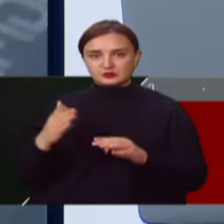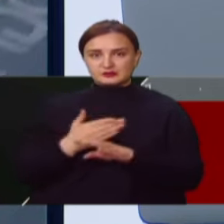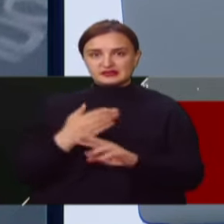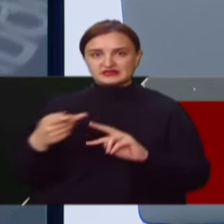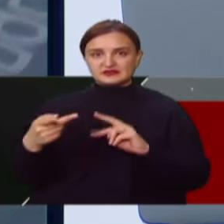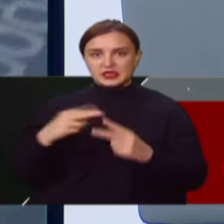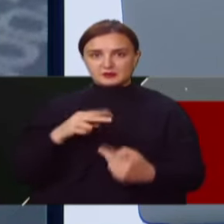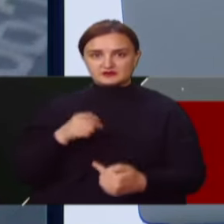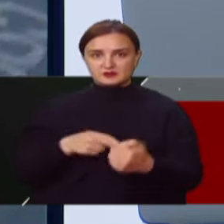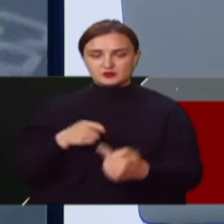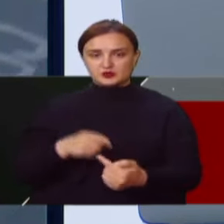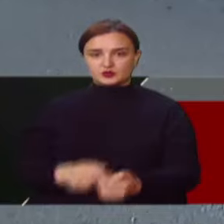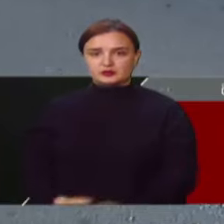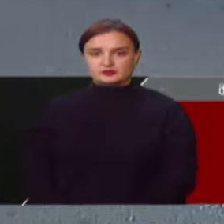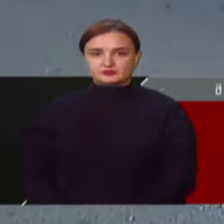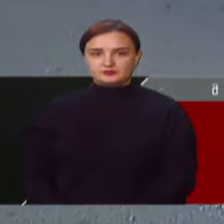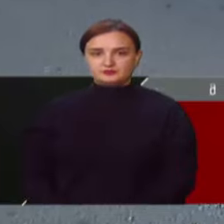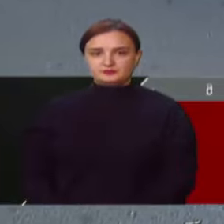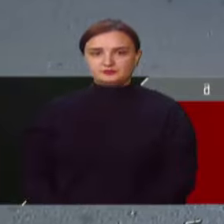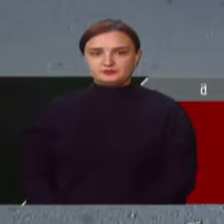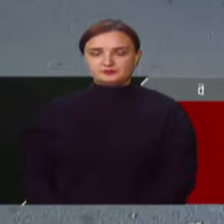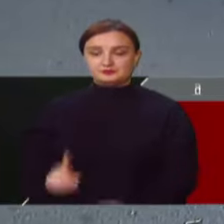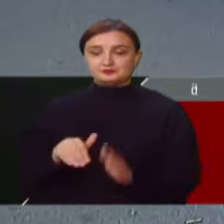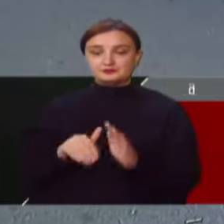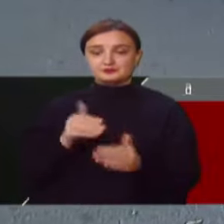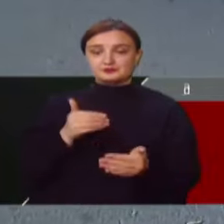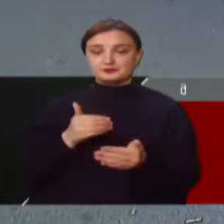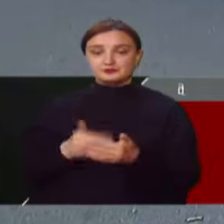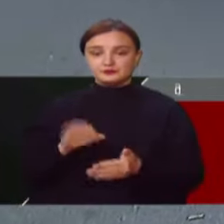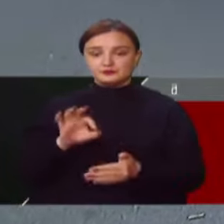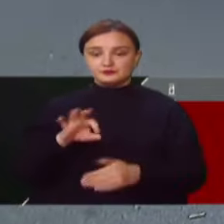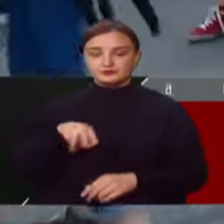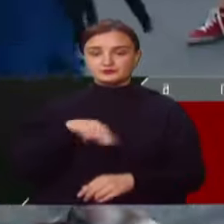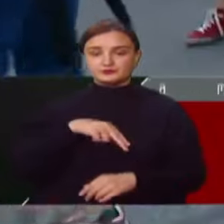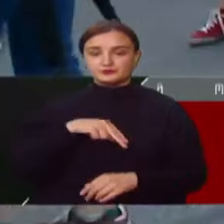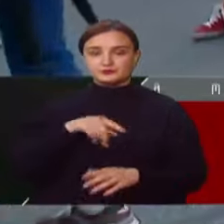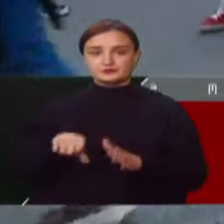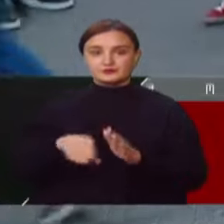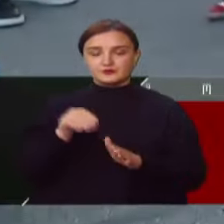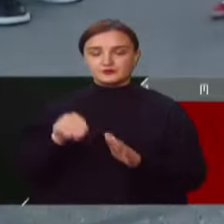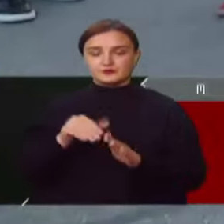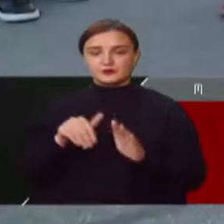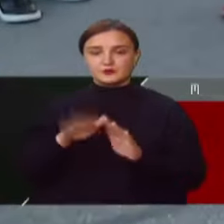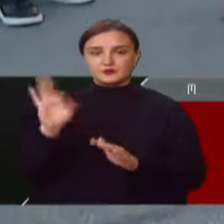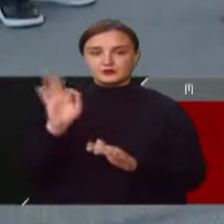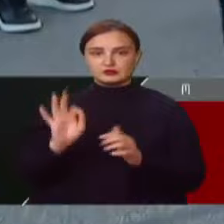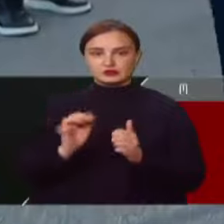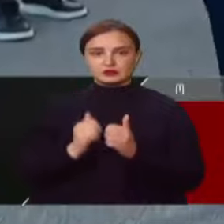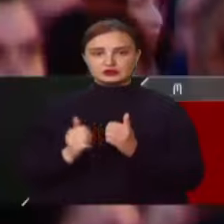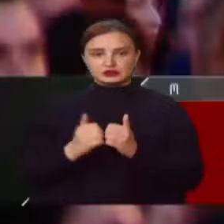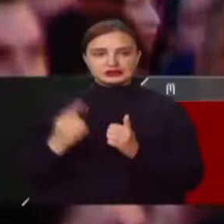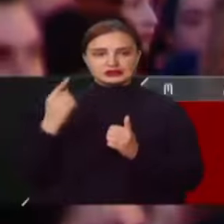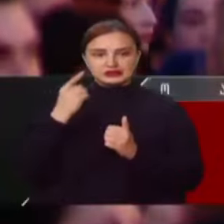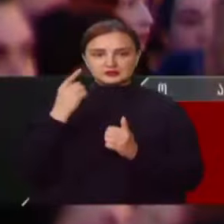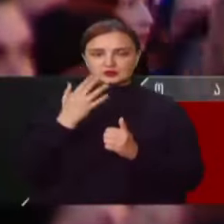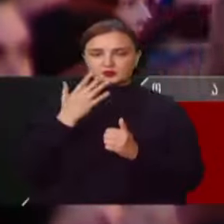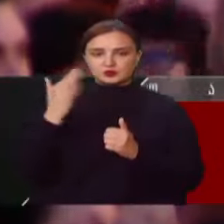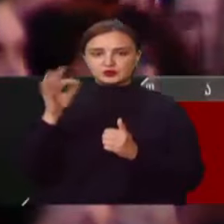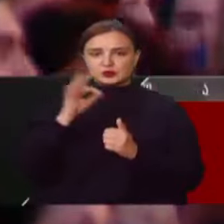ბრძოლა? რაც უფრო ახლოვდება ოქტომბრის საპარლამენტო არჩევნები, მით უფრო ხშირად ისმის უცხოური